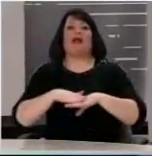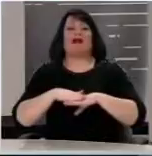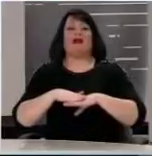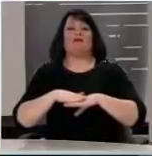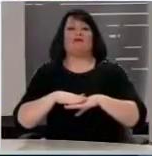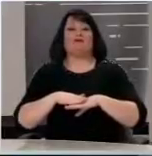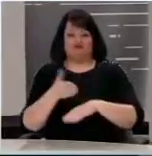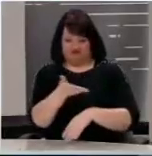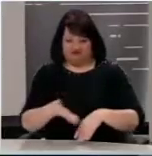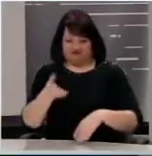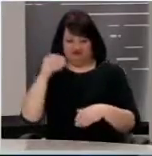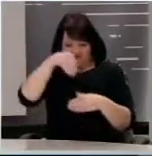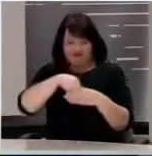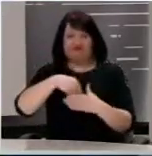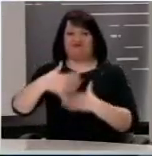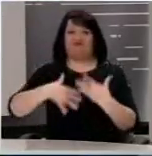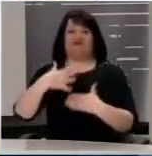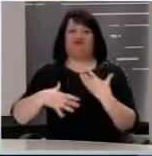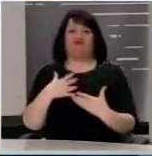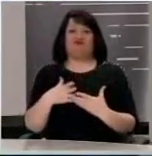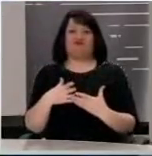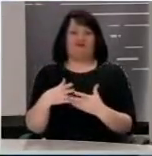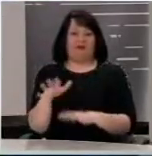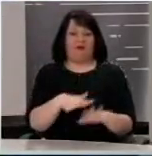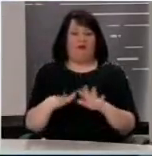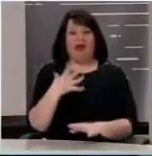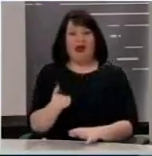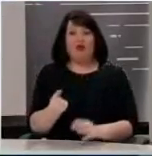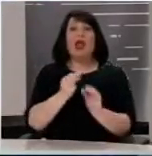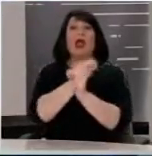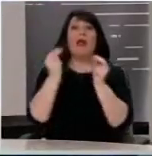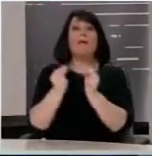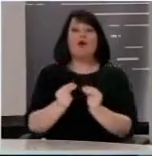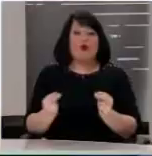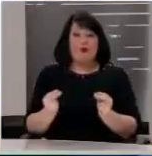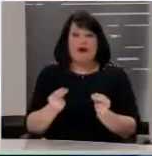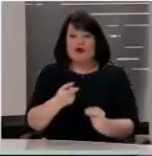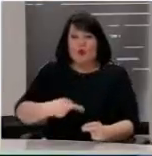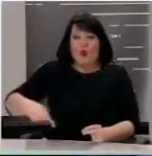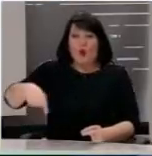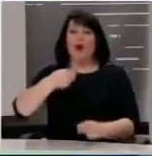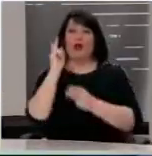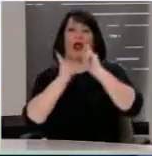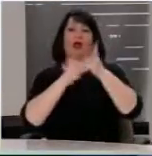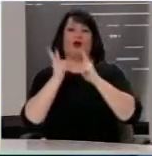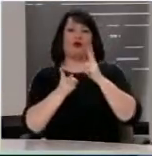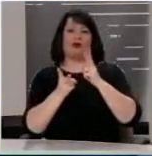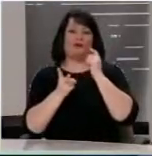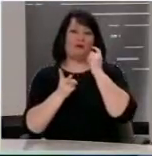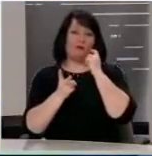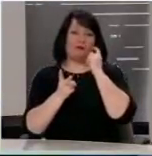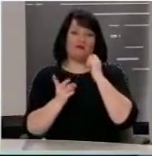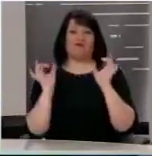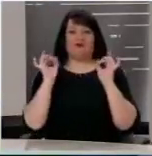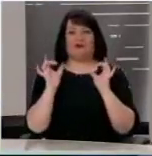και αυτοί μπλεγμένοι, έχουν και αυτοί λαδιές, άρα όλοι ένοχοι. Άρα κανείς